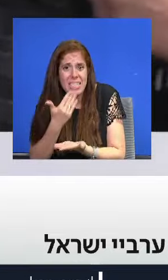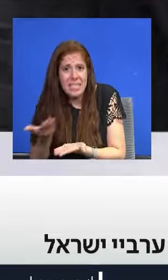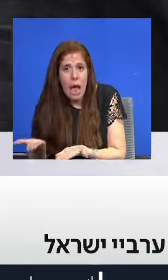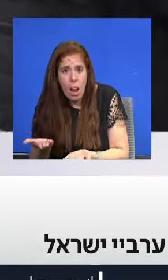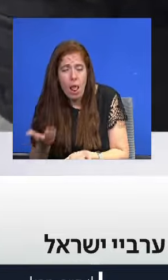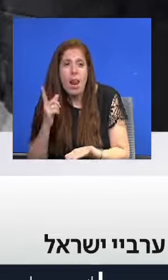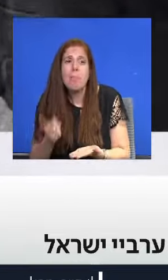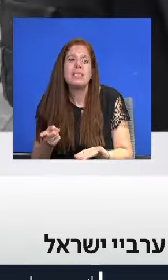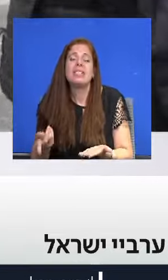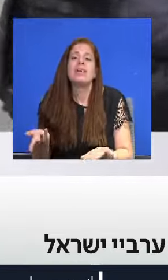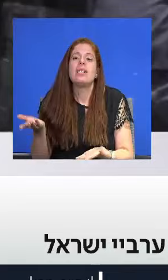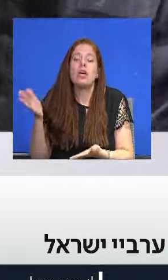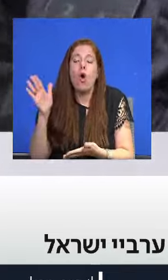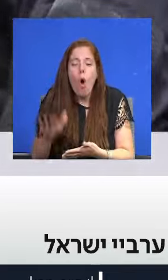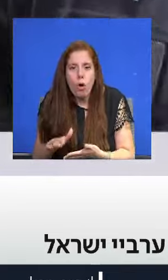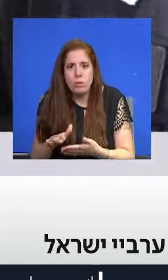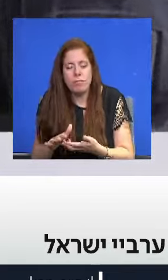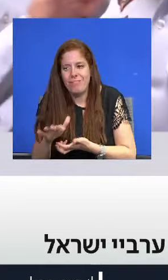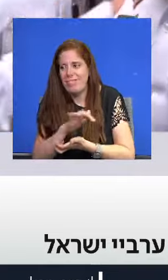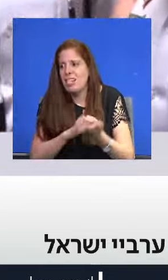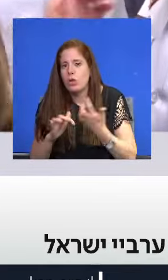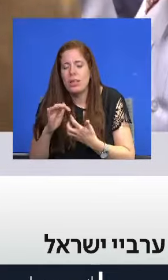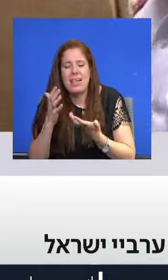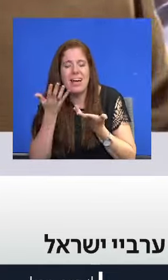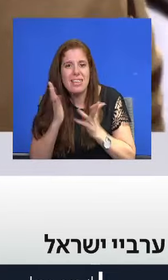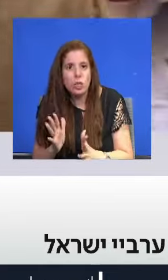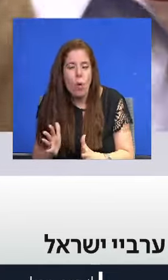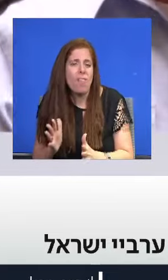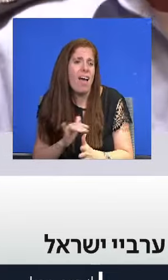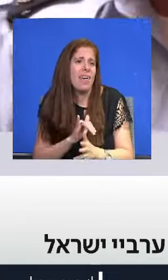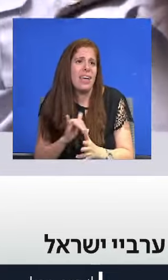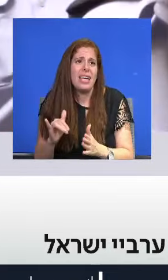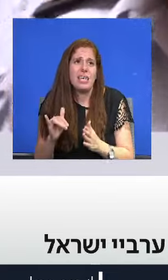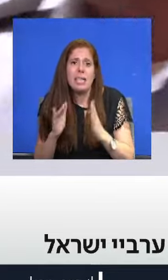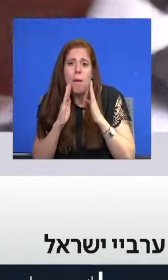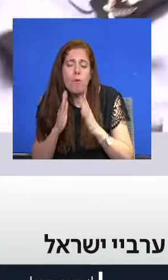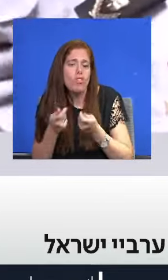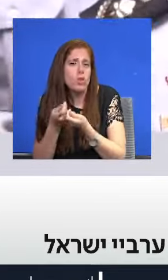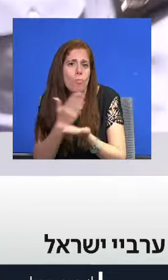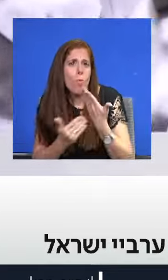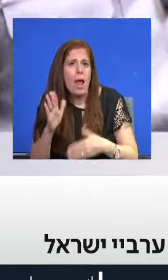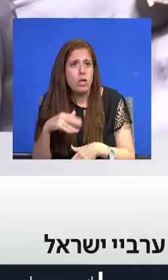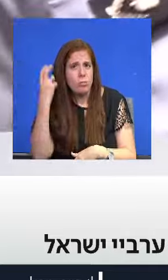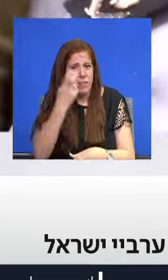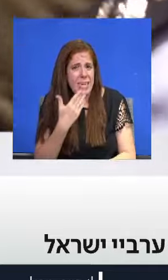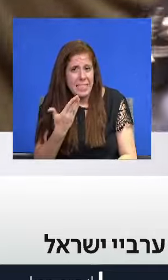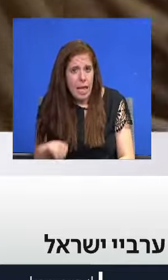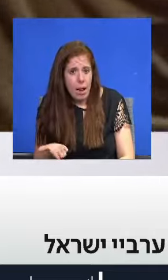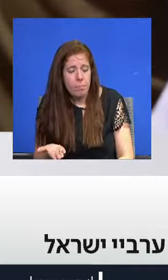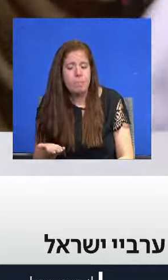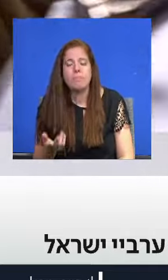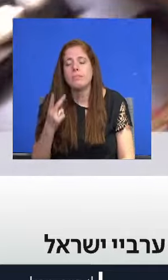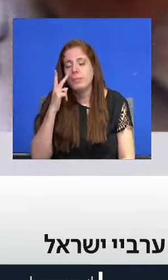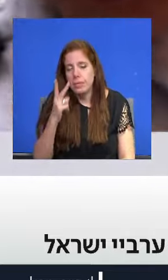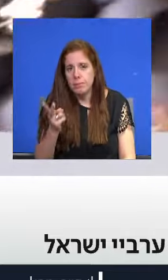עוד שיירות, על הקטסטרופה, איזה אמון ושיתוף פעולה יש לנו בקרב ערביי ישראל. תראי, המפכ"ל ודרגים